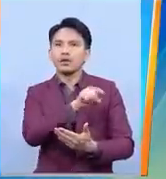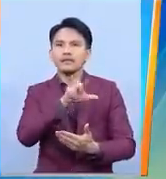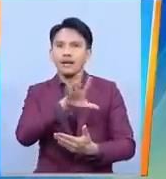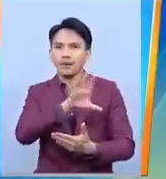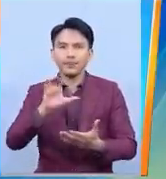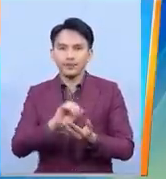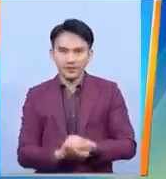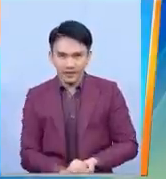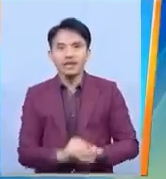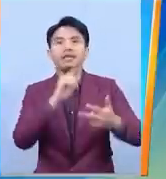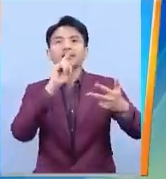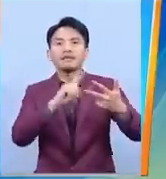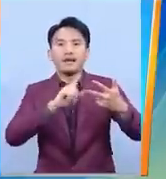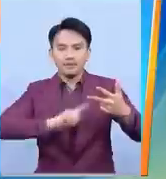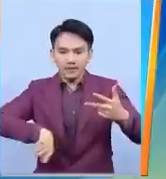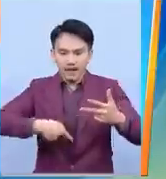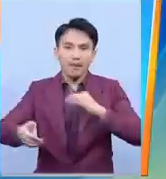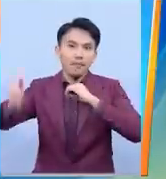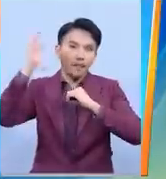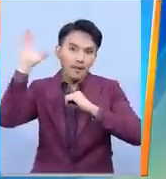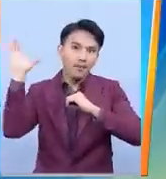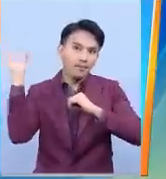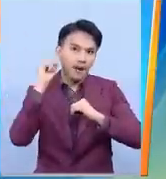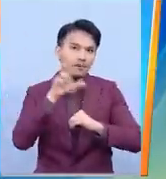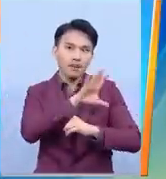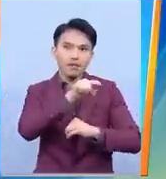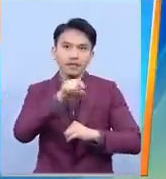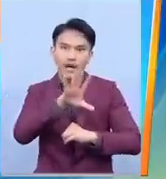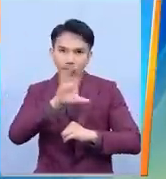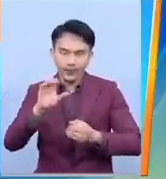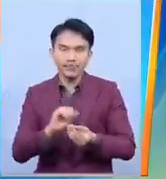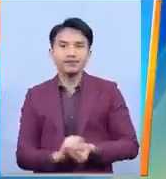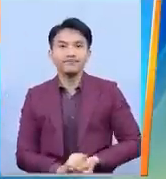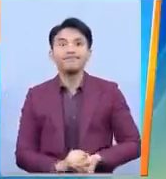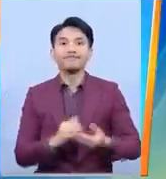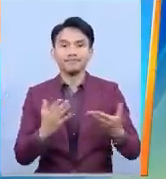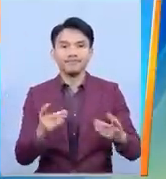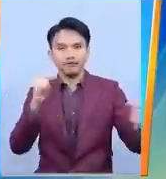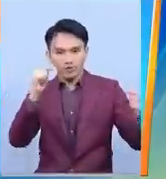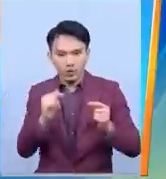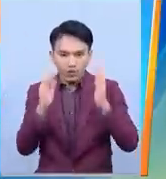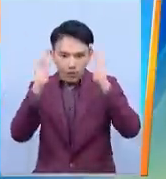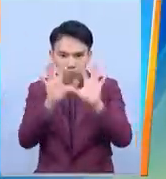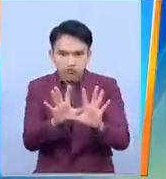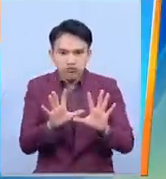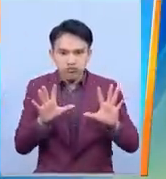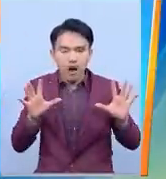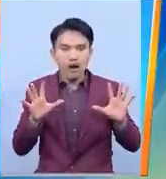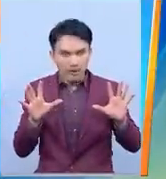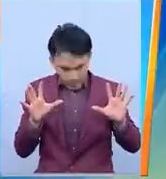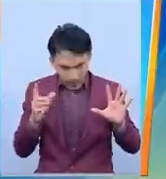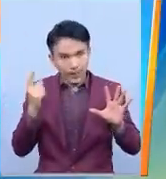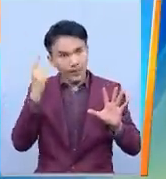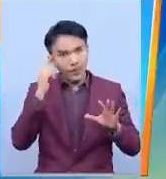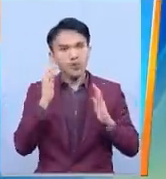3จ่ายให้ไปฟังปราศรัยใหญ่300-500บาทก็จะเป็นการเกณฑ์คนไปฟังกันแสดงให้เห็น